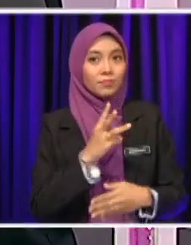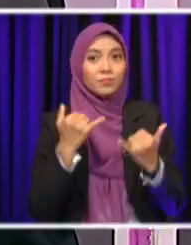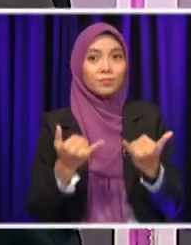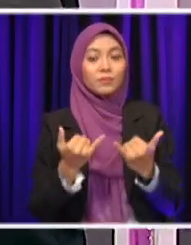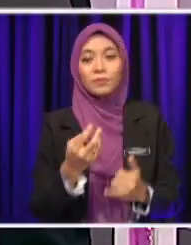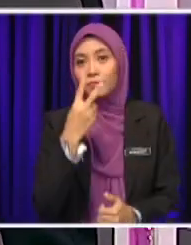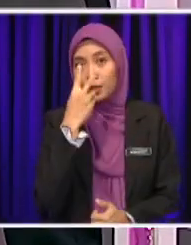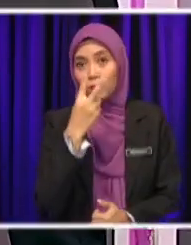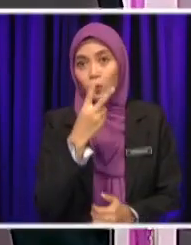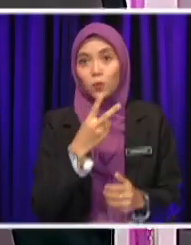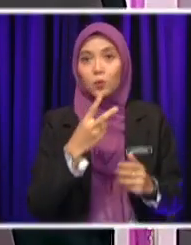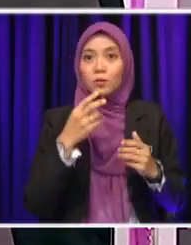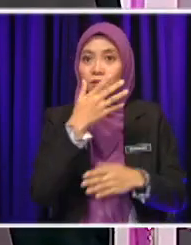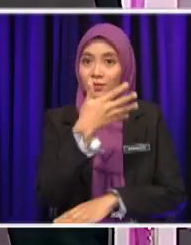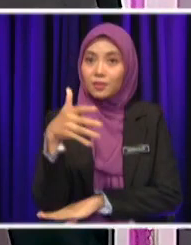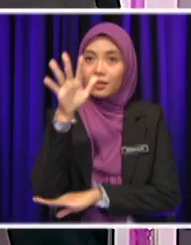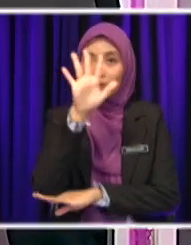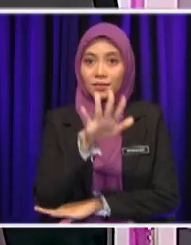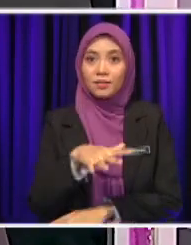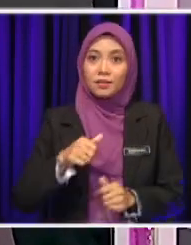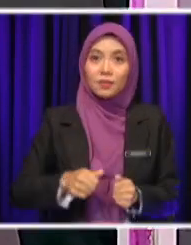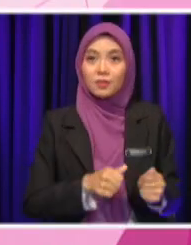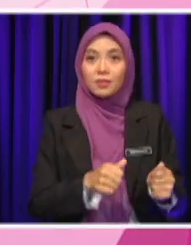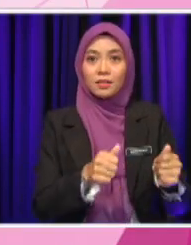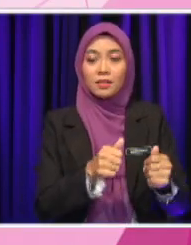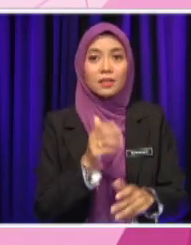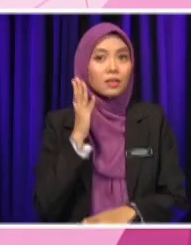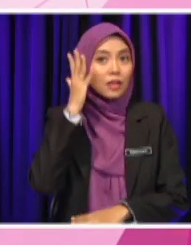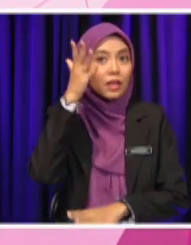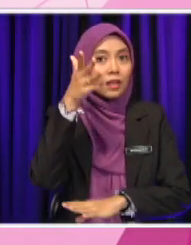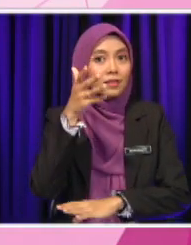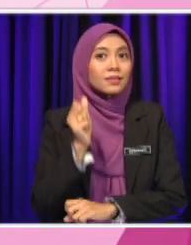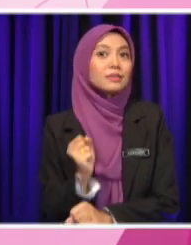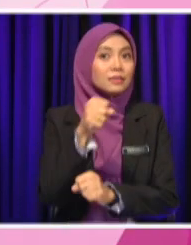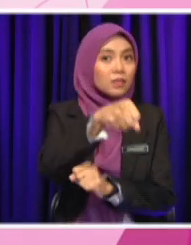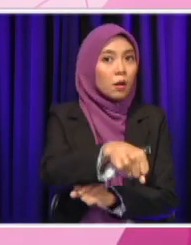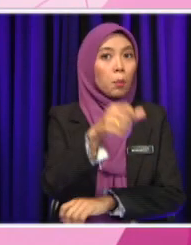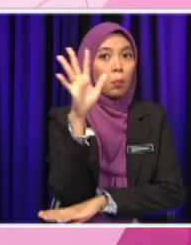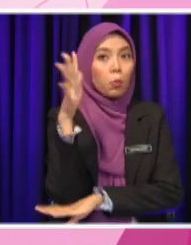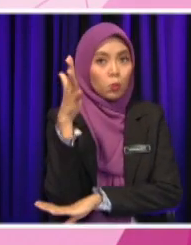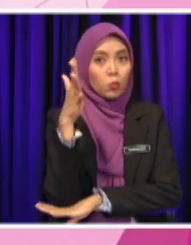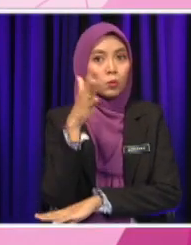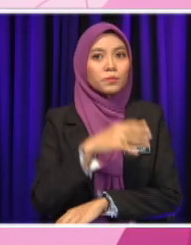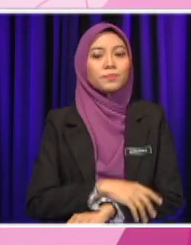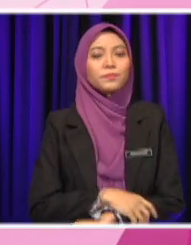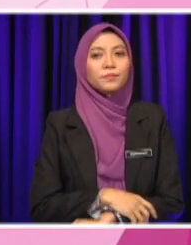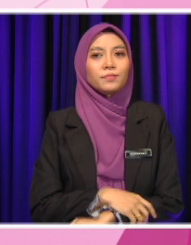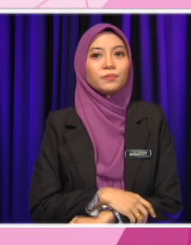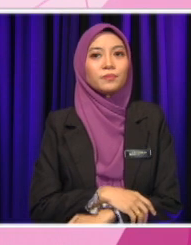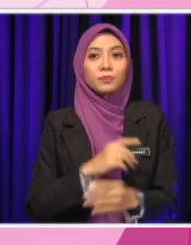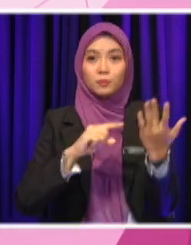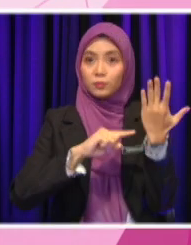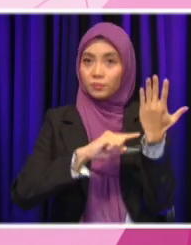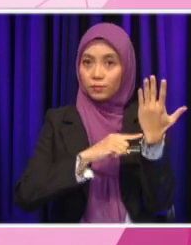untuk robot penyiram air, penyiram pokok ni lah. So kita bermula daripada kat atas tu mula. Mula.